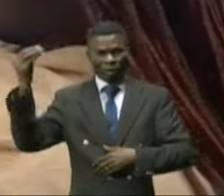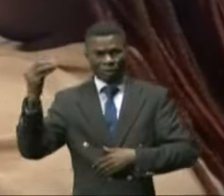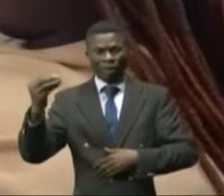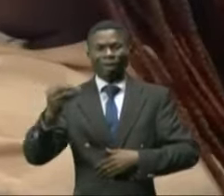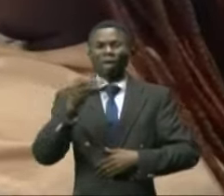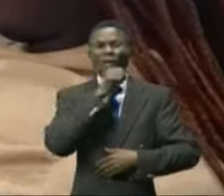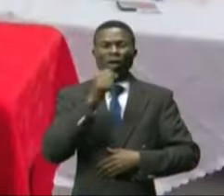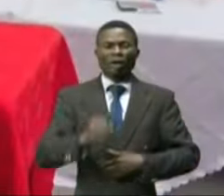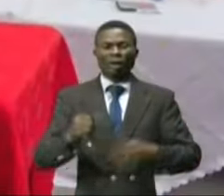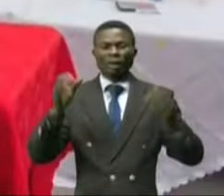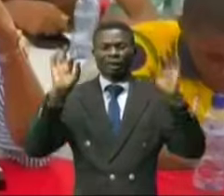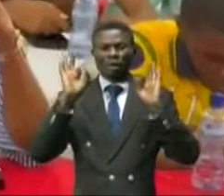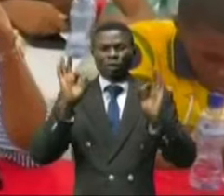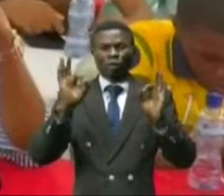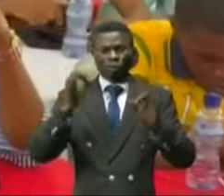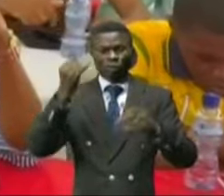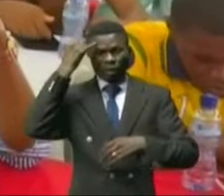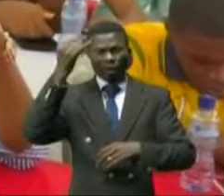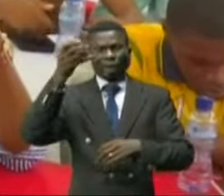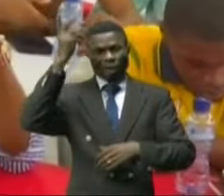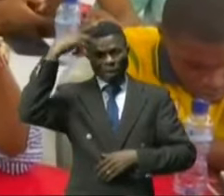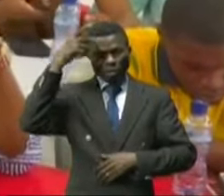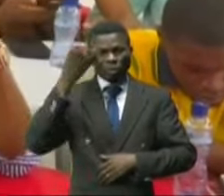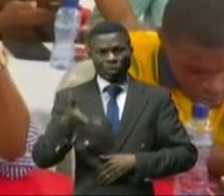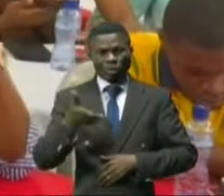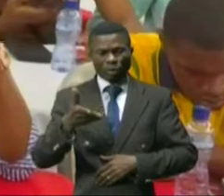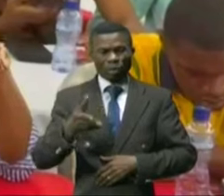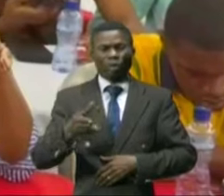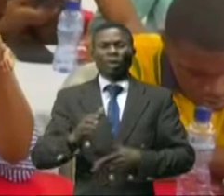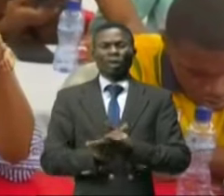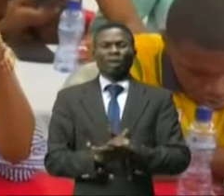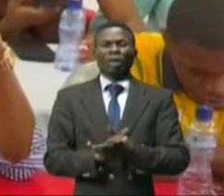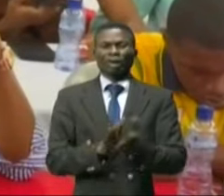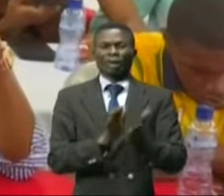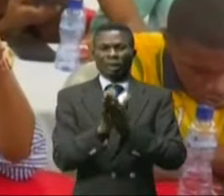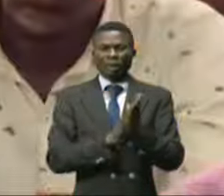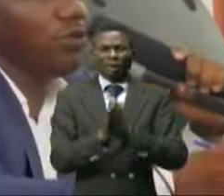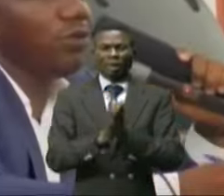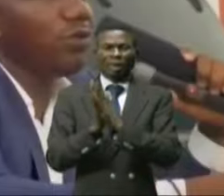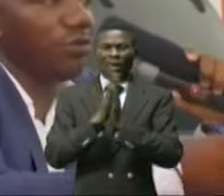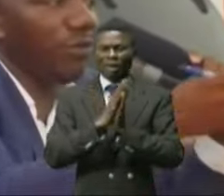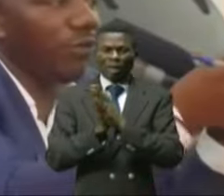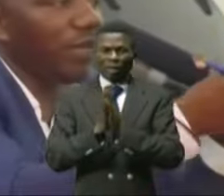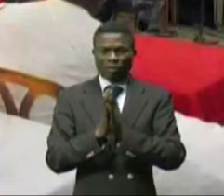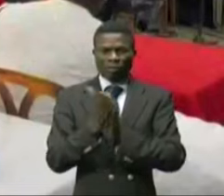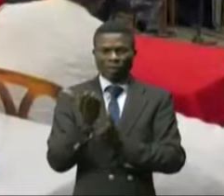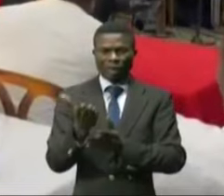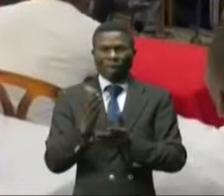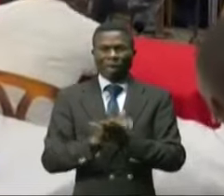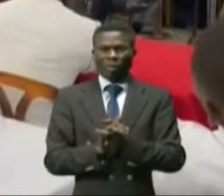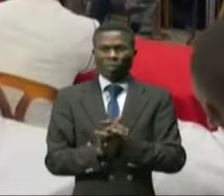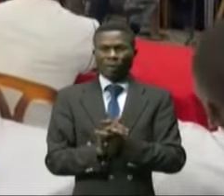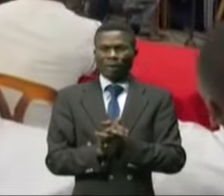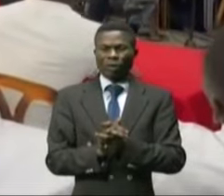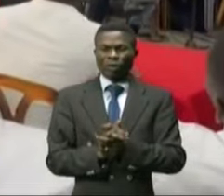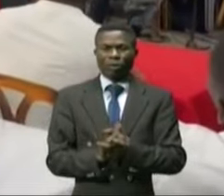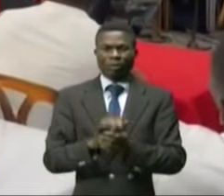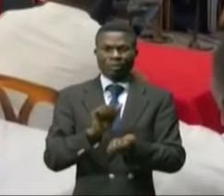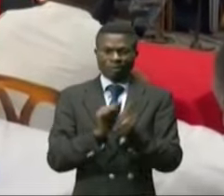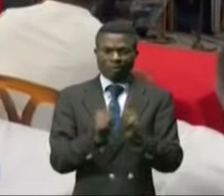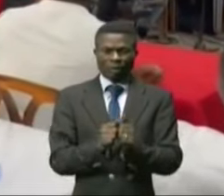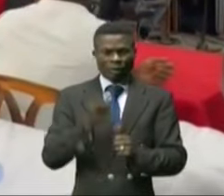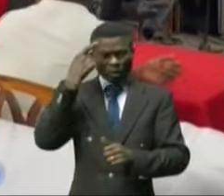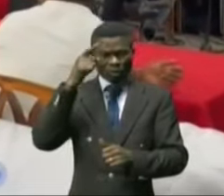anciens membres autour de l'idéologie politique du parti politique cher à Vital Kamerhe Lwakaningi Nikingi. À sa prise de parole pour le